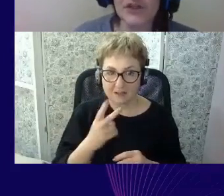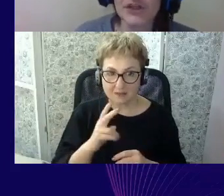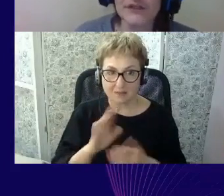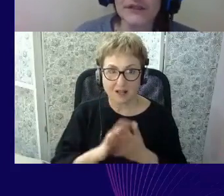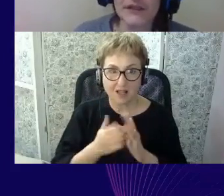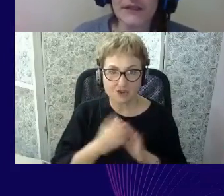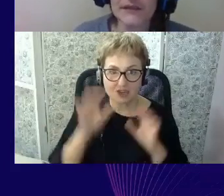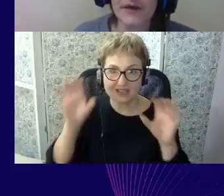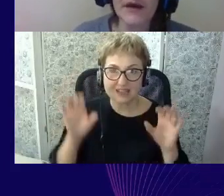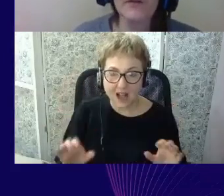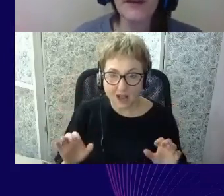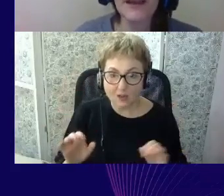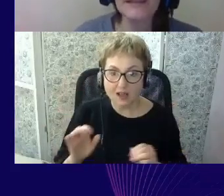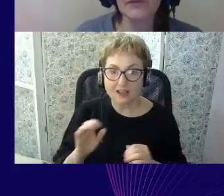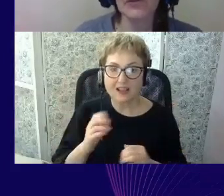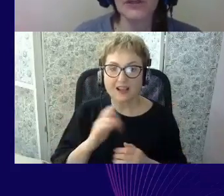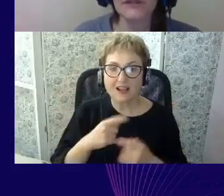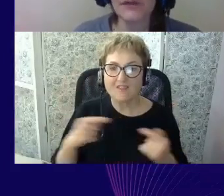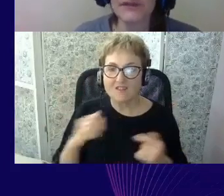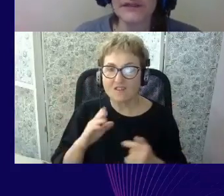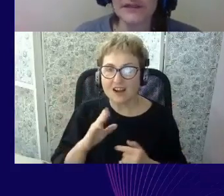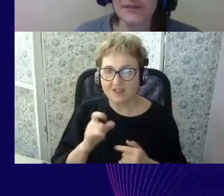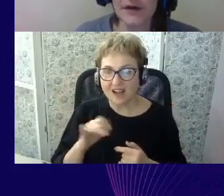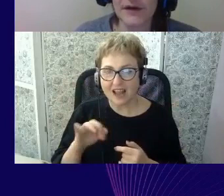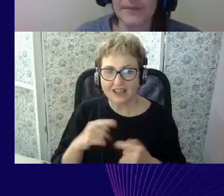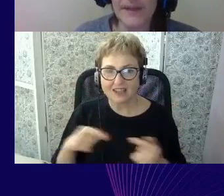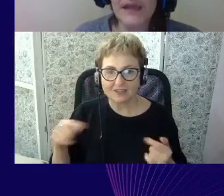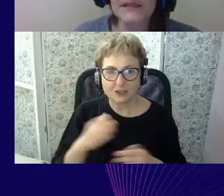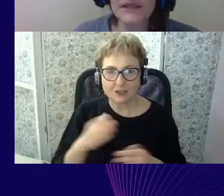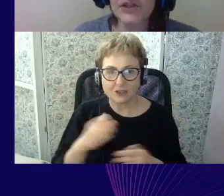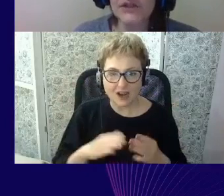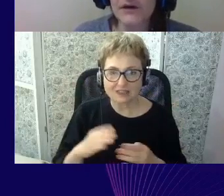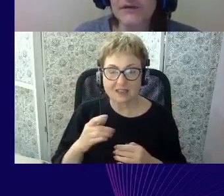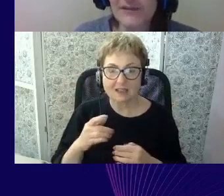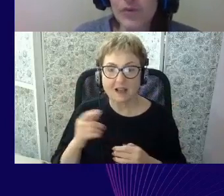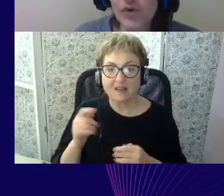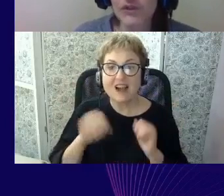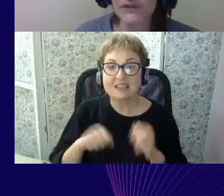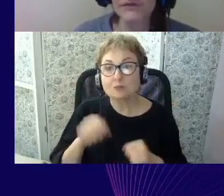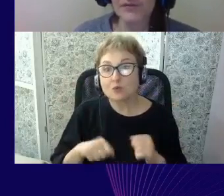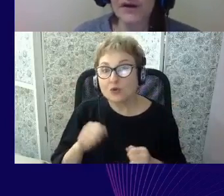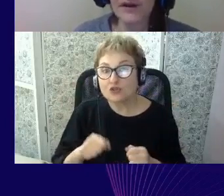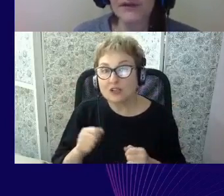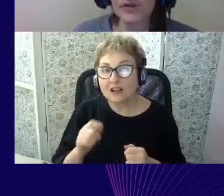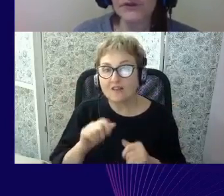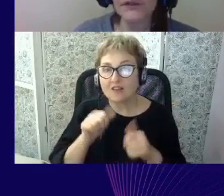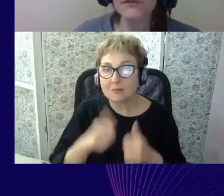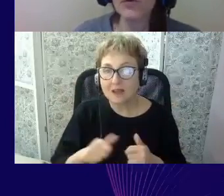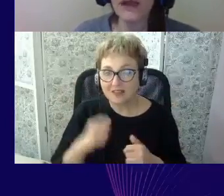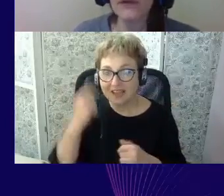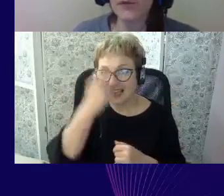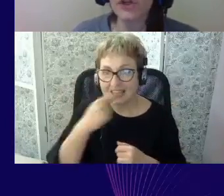раз в положении законодательства, вариативную часть образовательных программ. Значит, возможность формирования вот